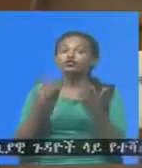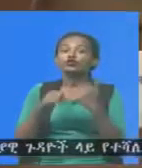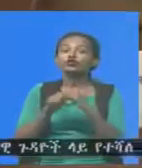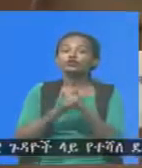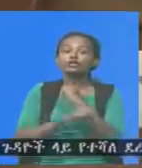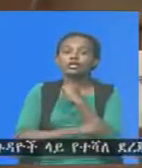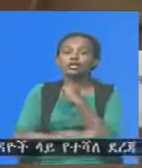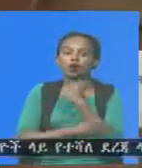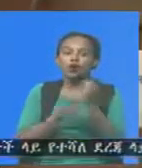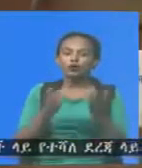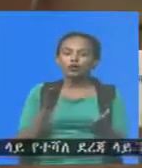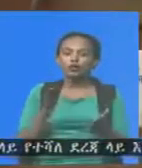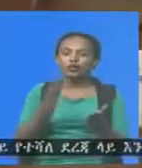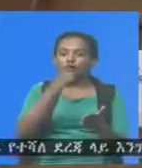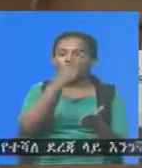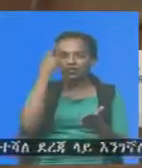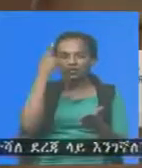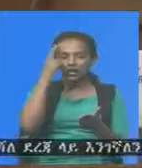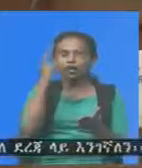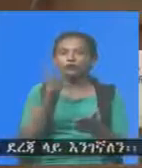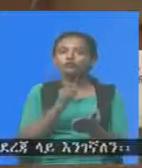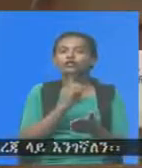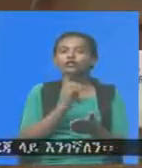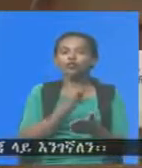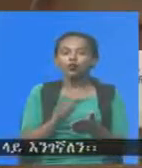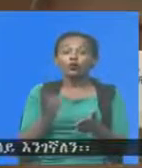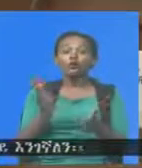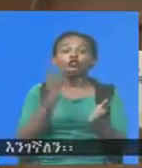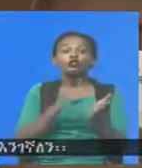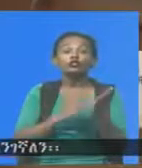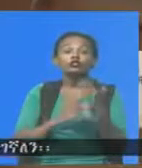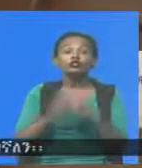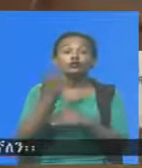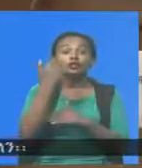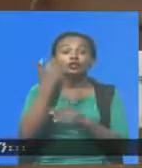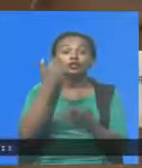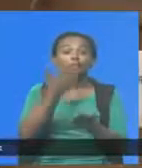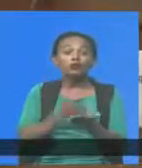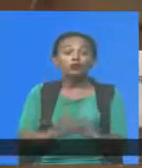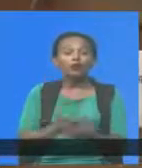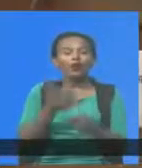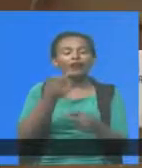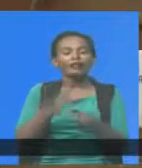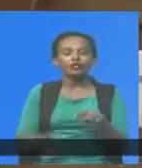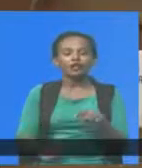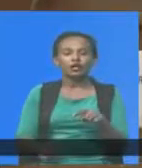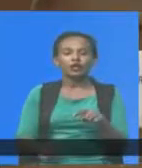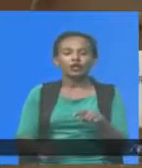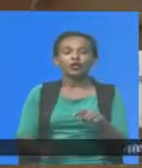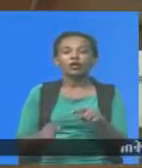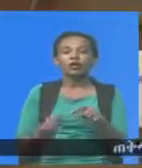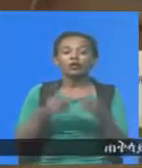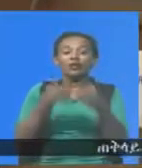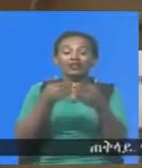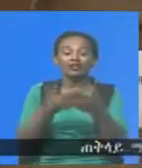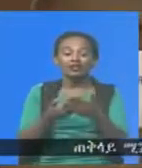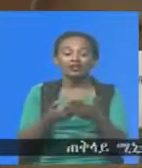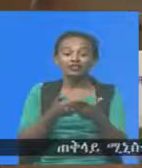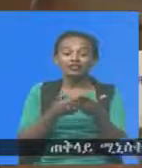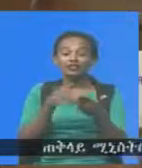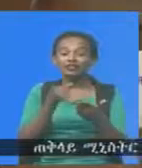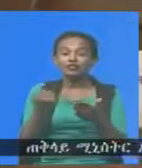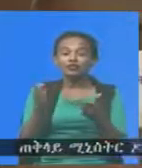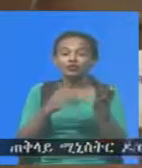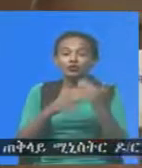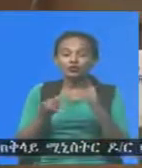መሰረታዊ መንስኤ ምንድን ነው? ችግሩንስ ለምን ማስቆም አልተቻለም? በቀጣይስ እነዚህን ችግሮች